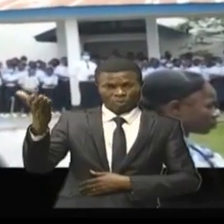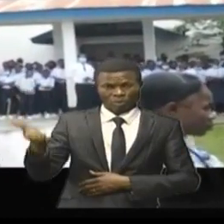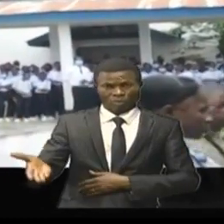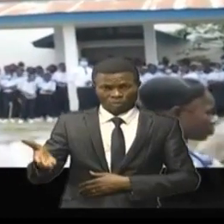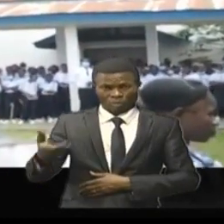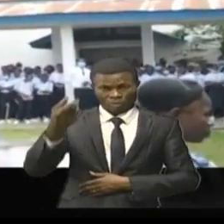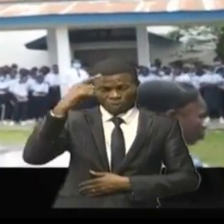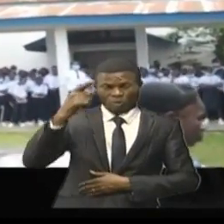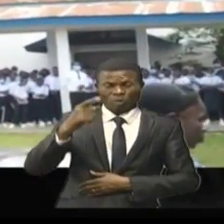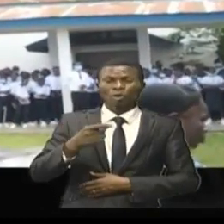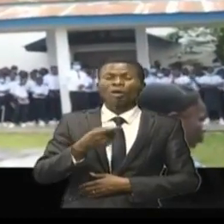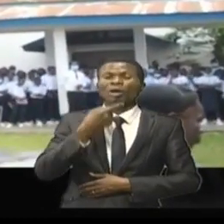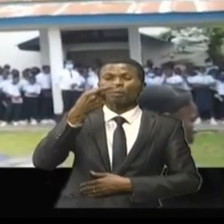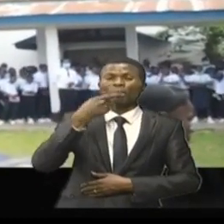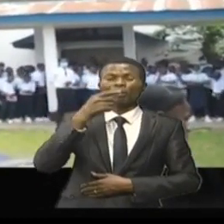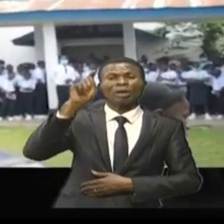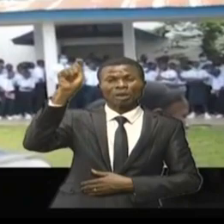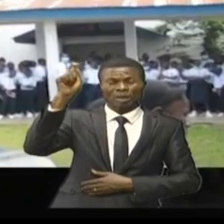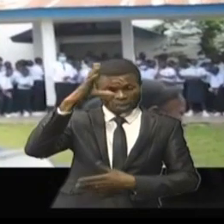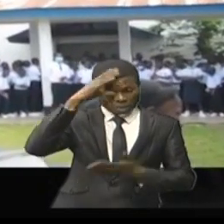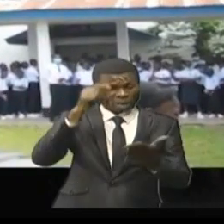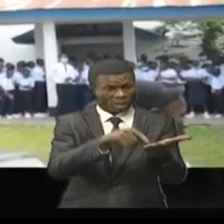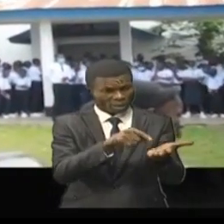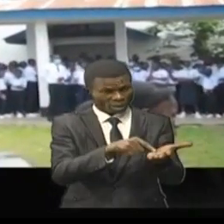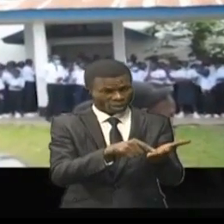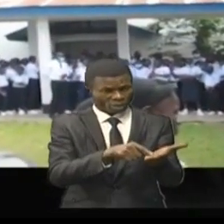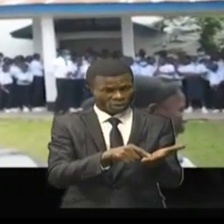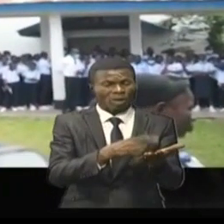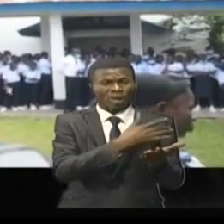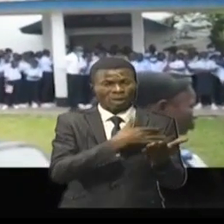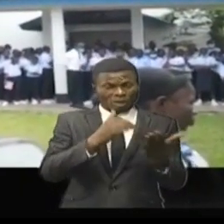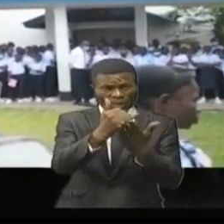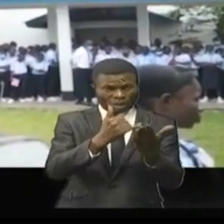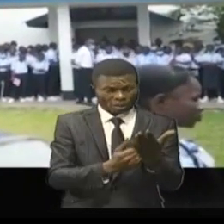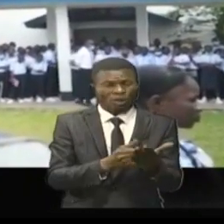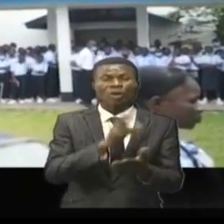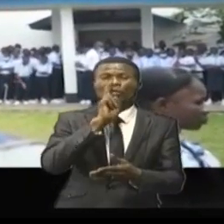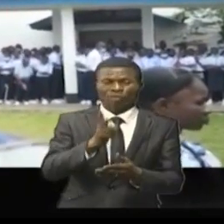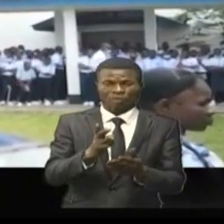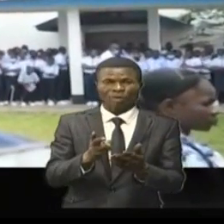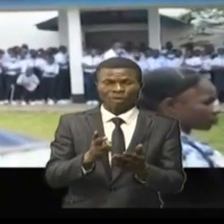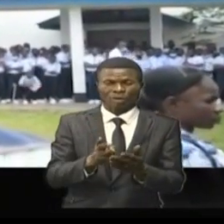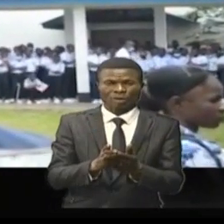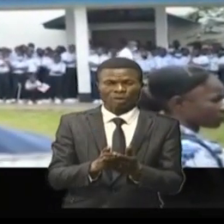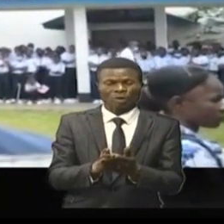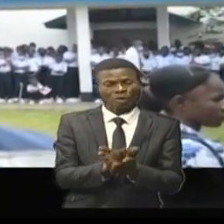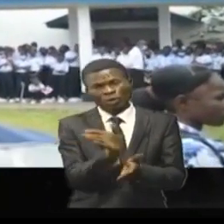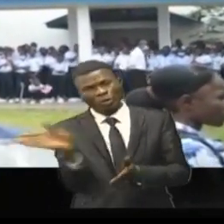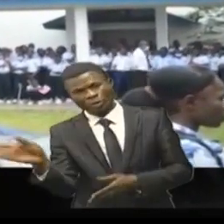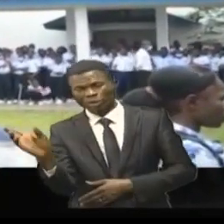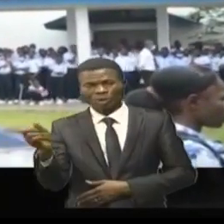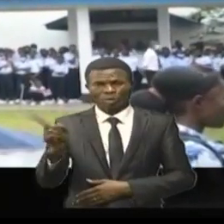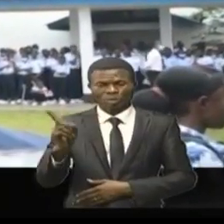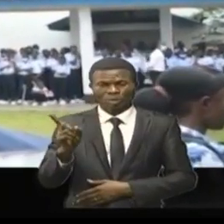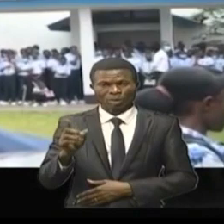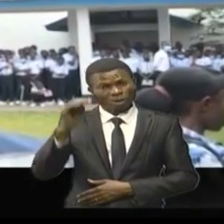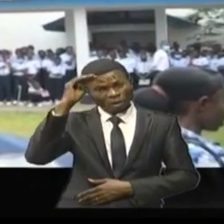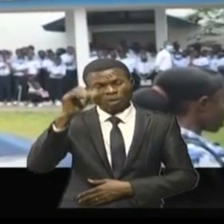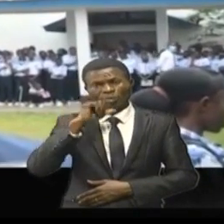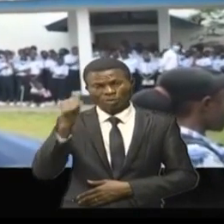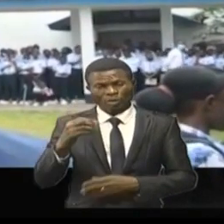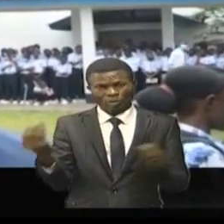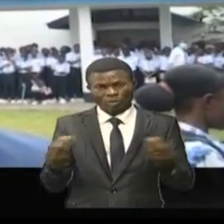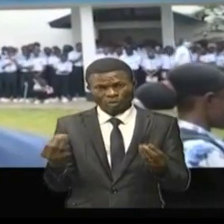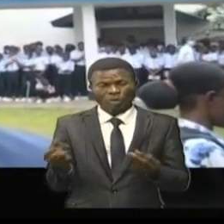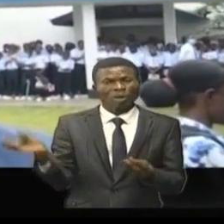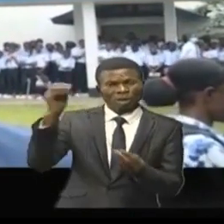pour témoigner d'abord que cet élève qu'on veut identifier, cet élève-là, n'a pas fraudé des classes. Et c'est pour cette raison qu'on associe